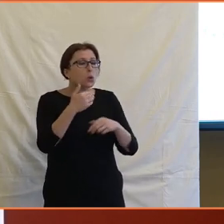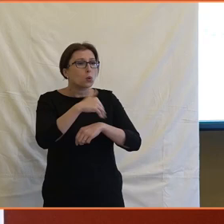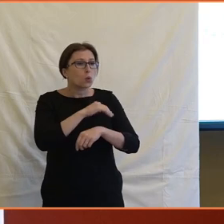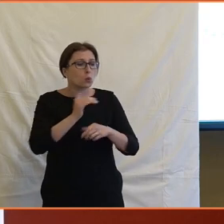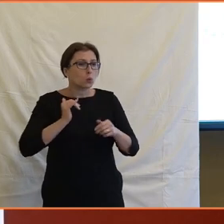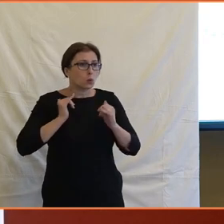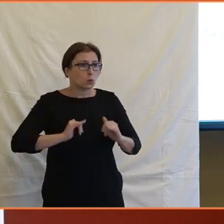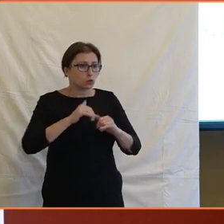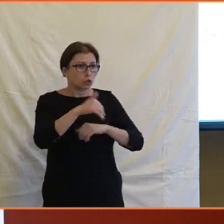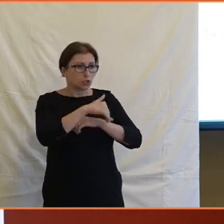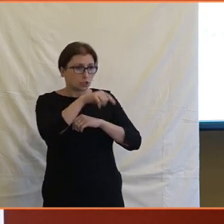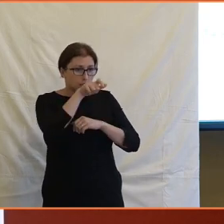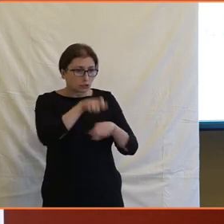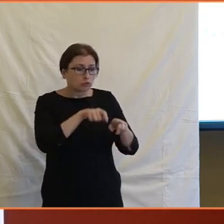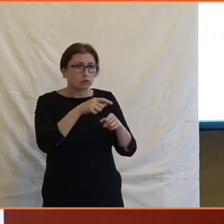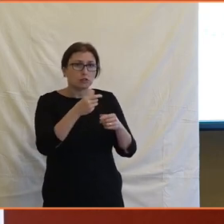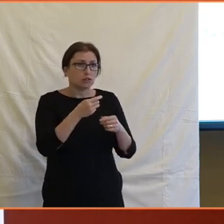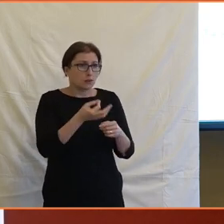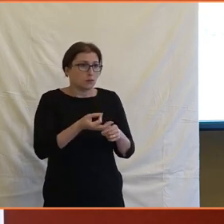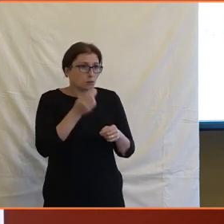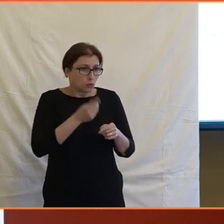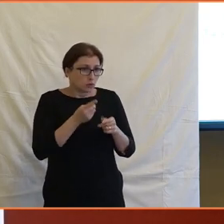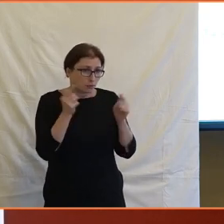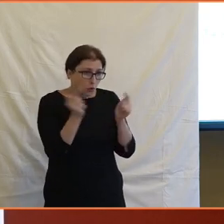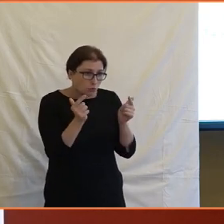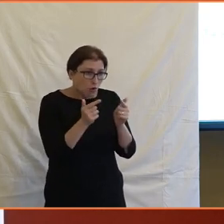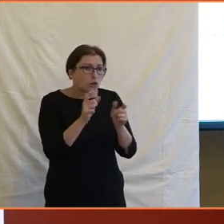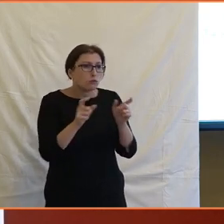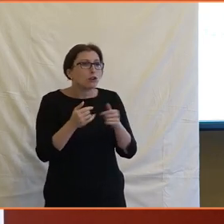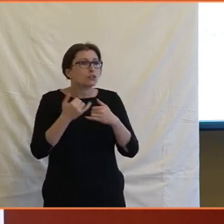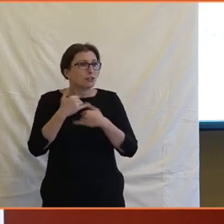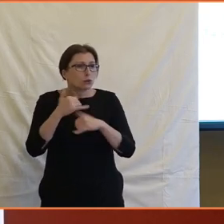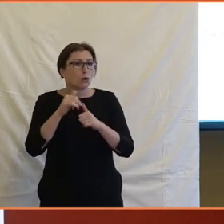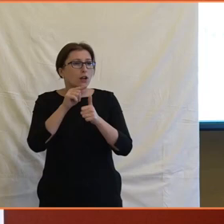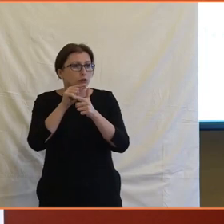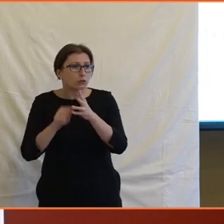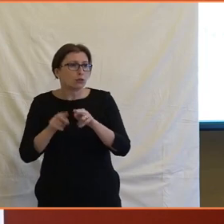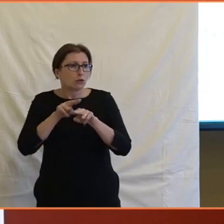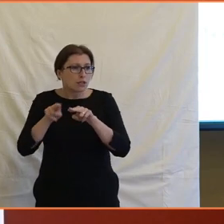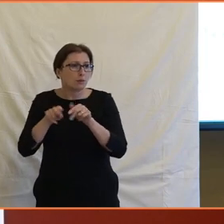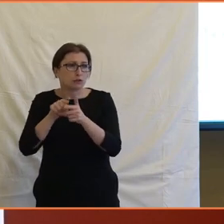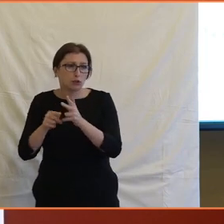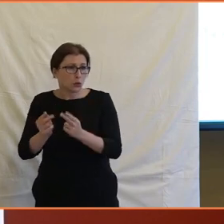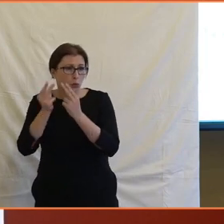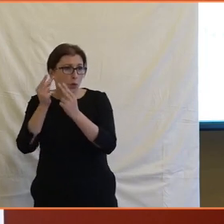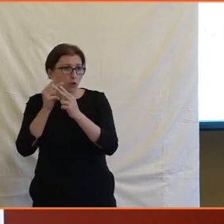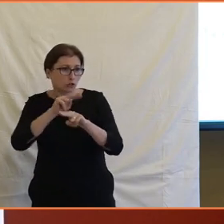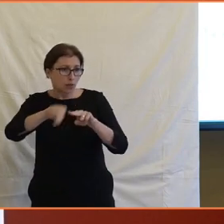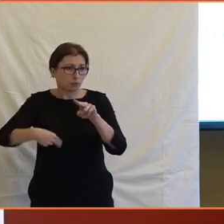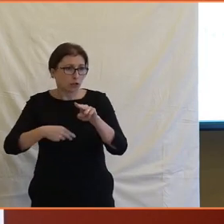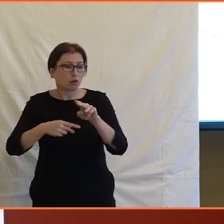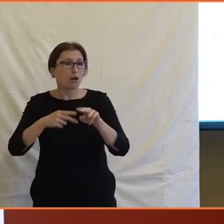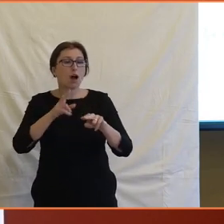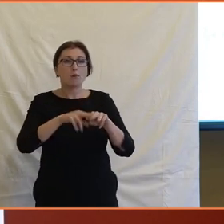a tak dále, samozřejmě vede k tomu, že pak se jakoby zavrhuje